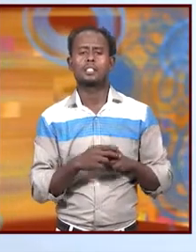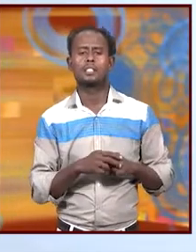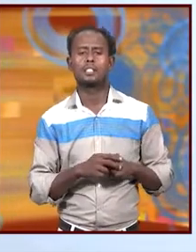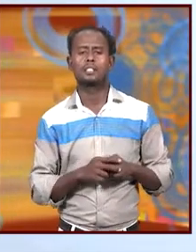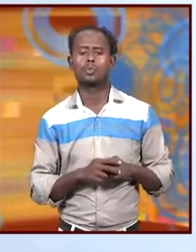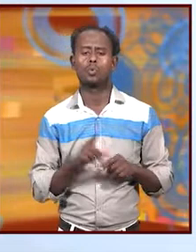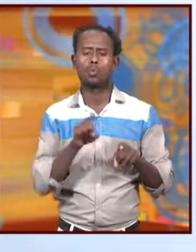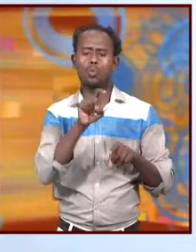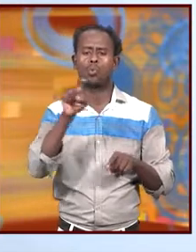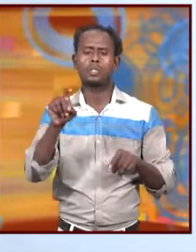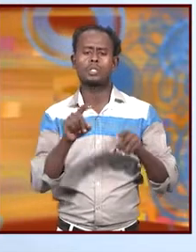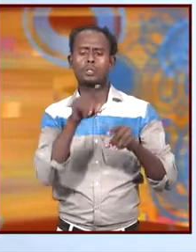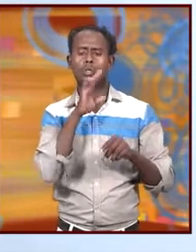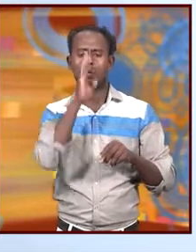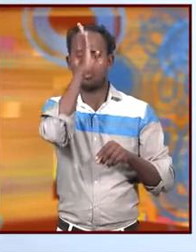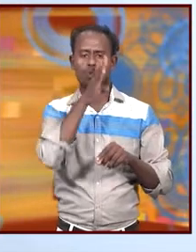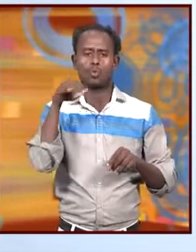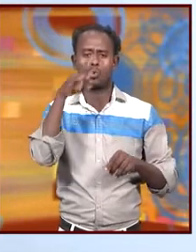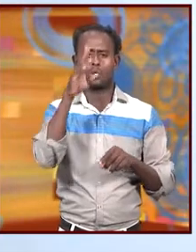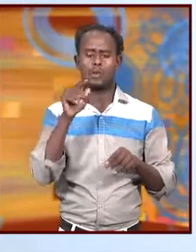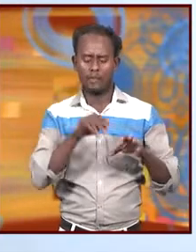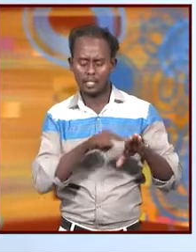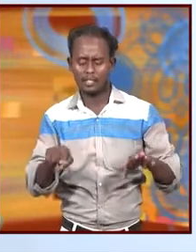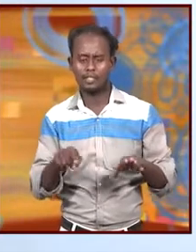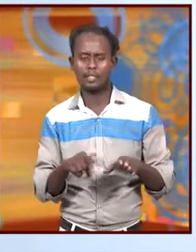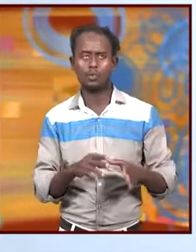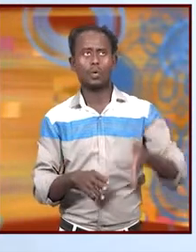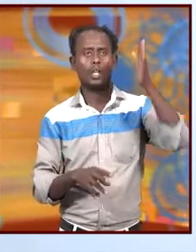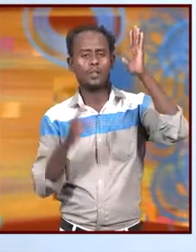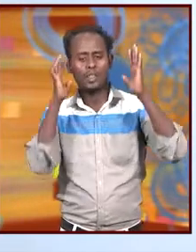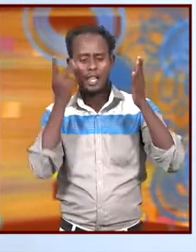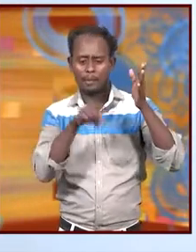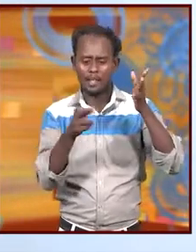செங்கோண முக்கோணங்களிலும் எவை அடிப்பக்கம், எவை உயரம்?